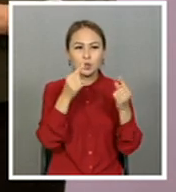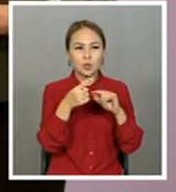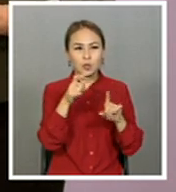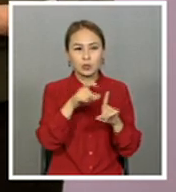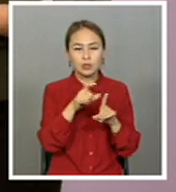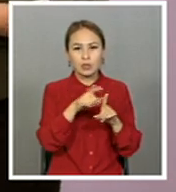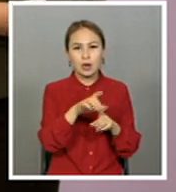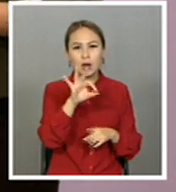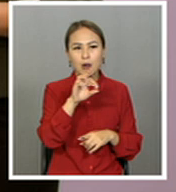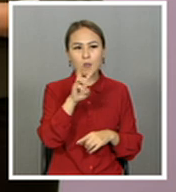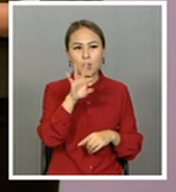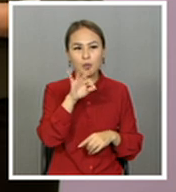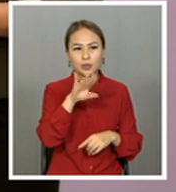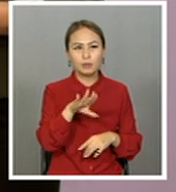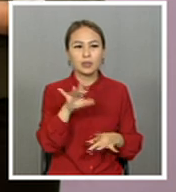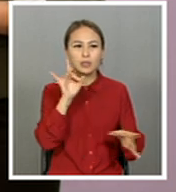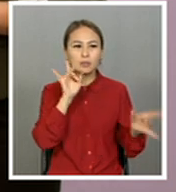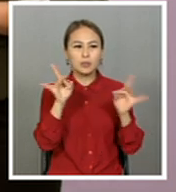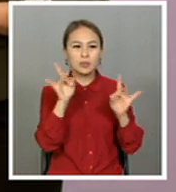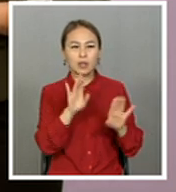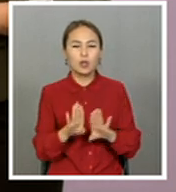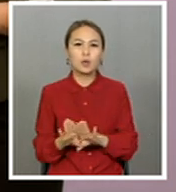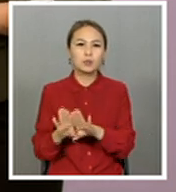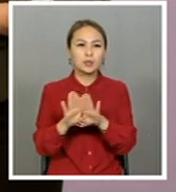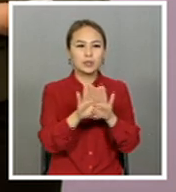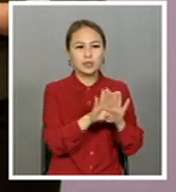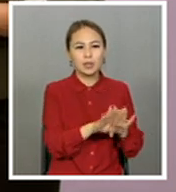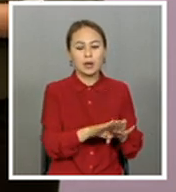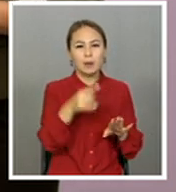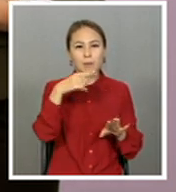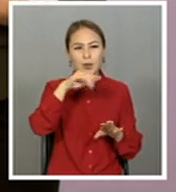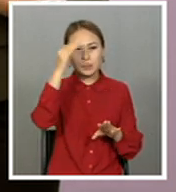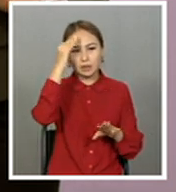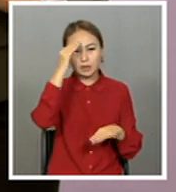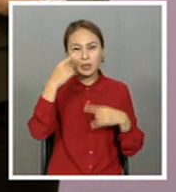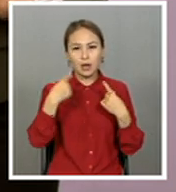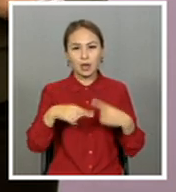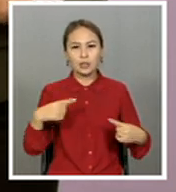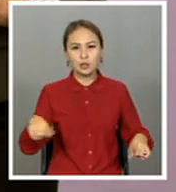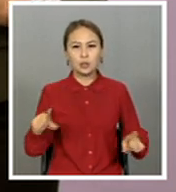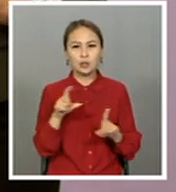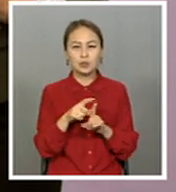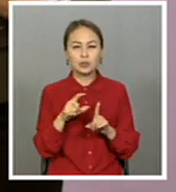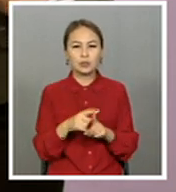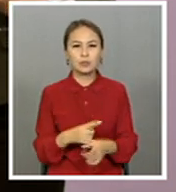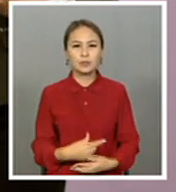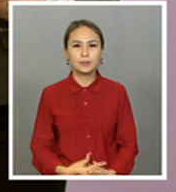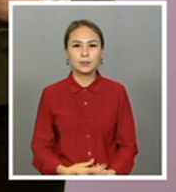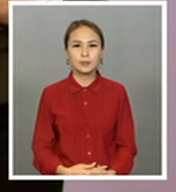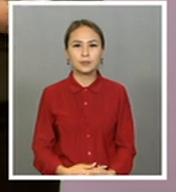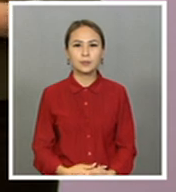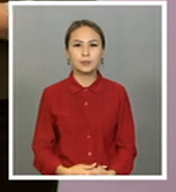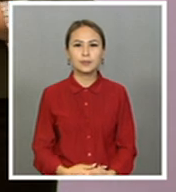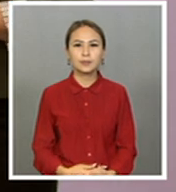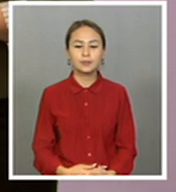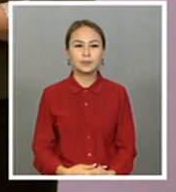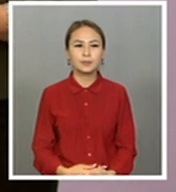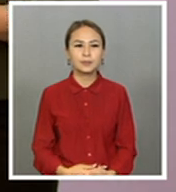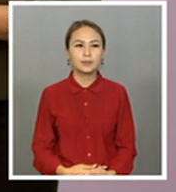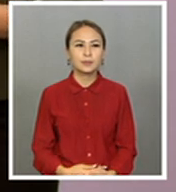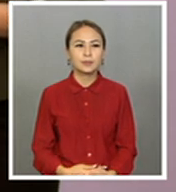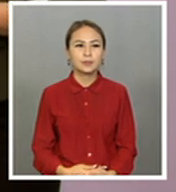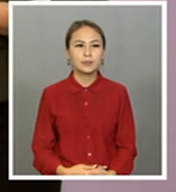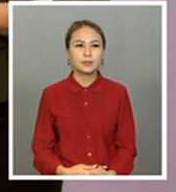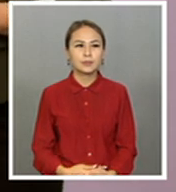сөздер. Амоним дыбысталуы бірдей, мағыналары әр түрлі сөздер екен. Олай